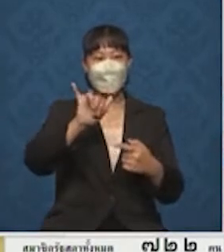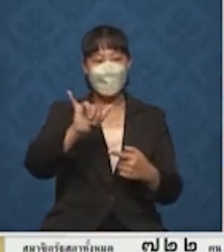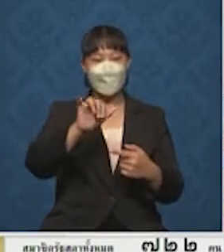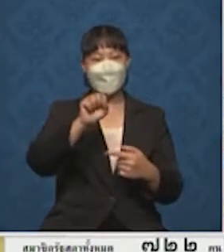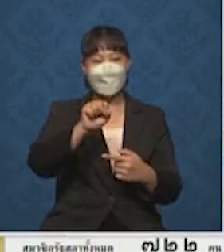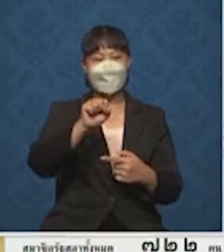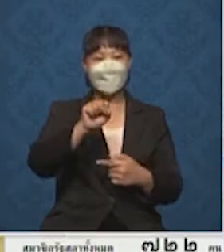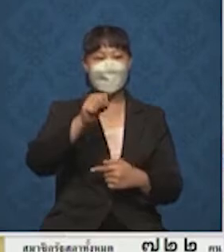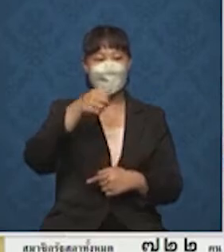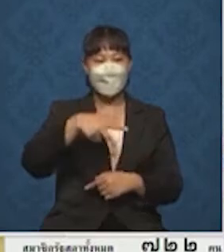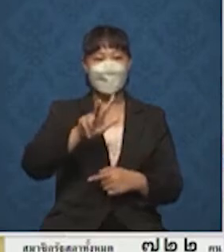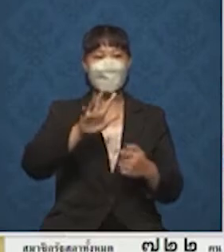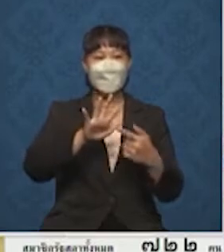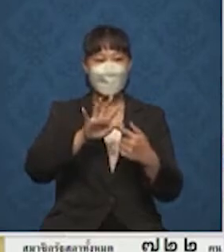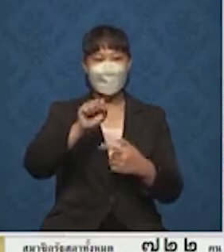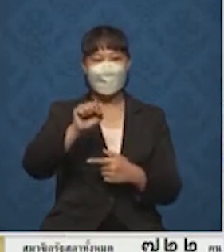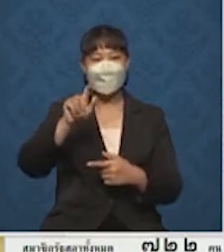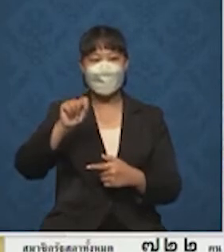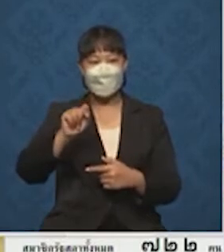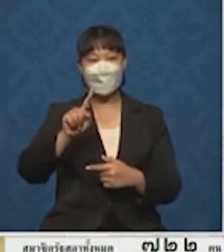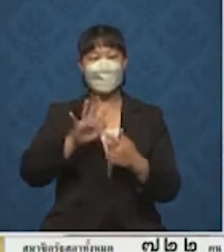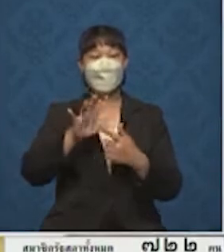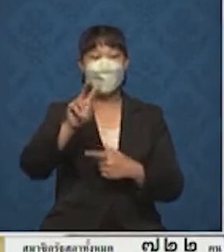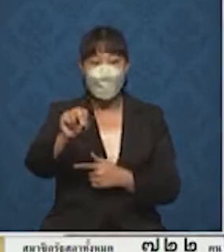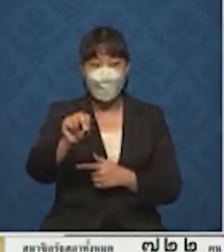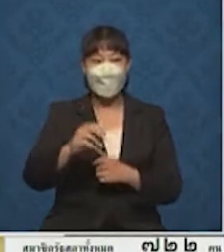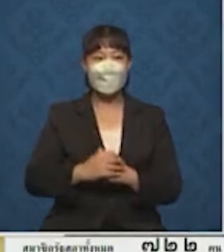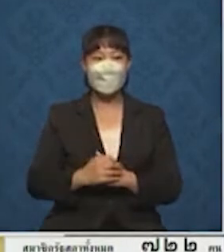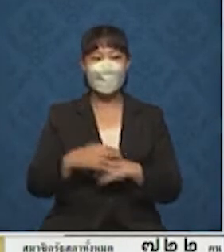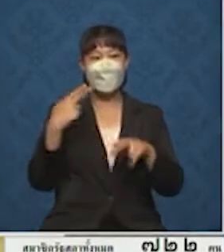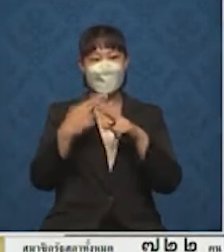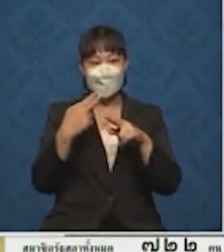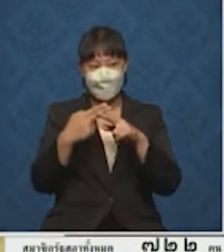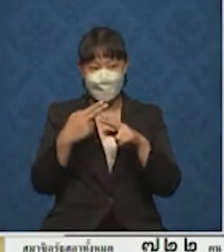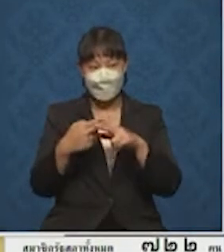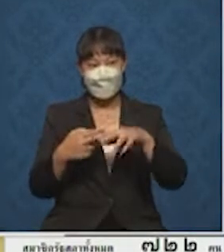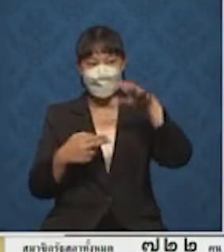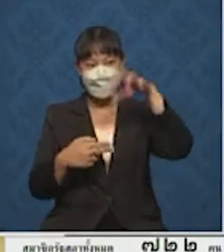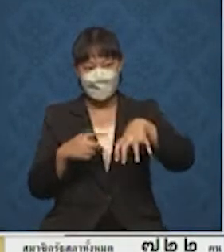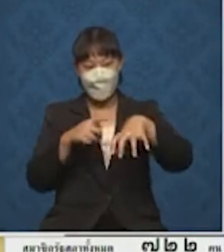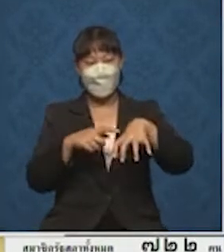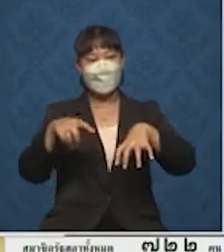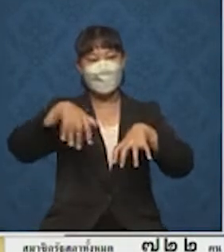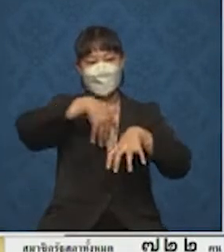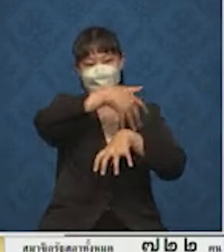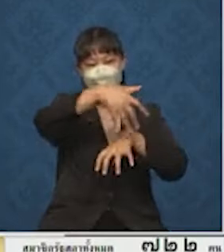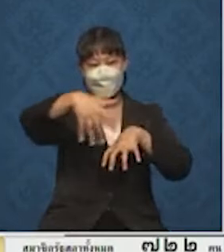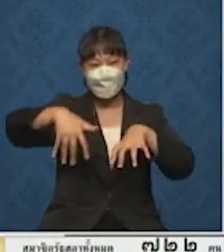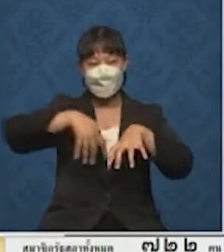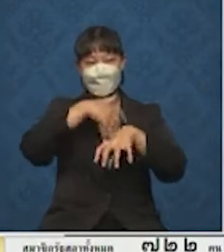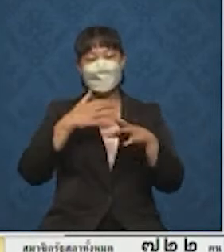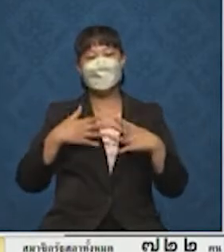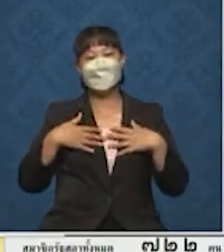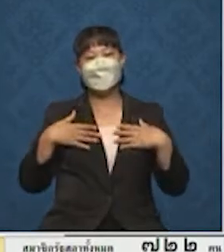รัฐสภา ซึงแลว่าสถานที่มีฟรมสงบร่มเย็นใช้ทุนสราง